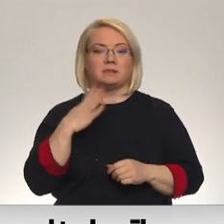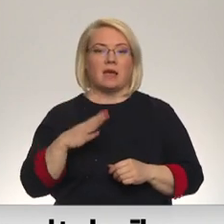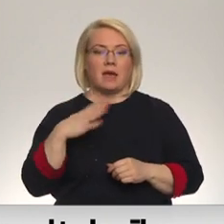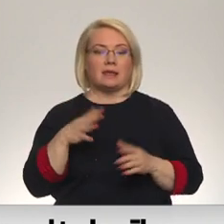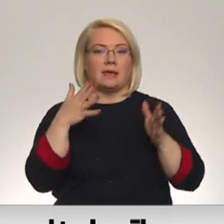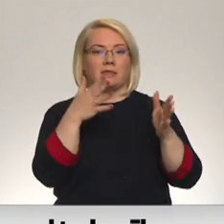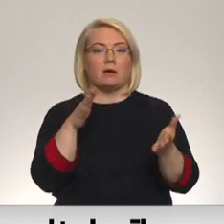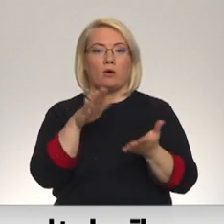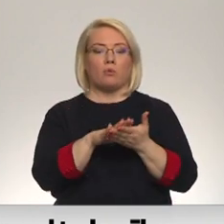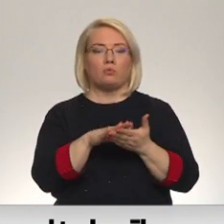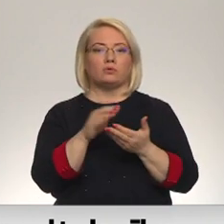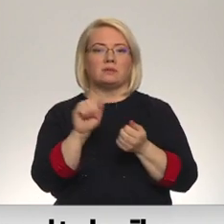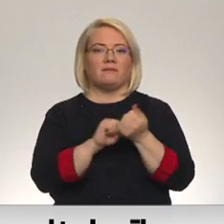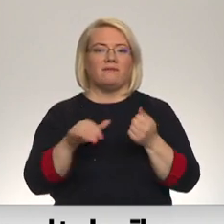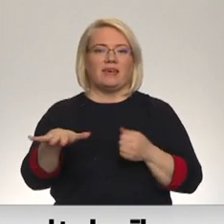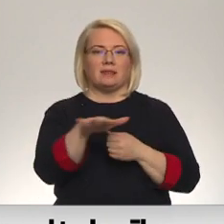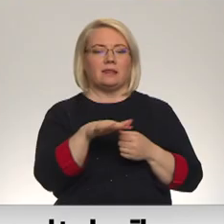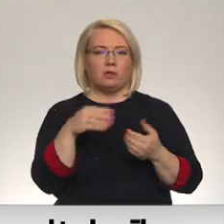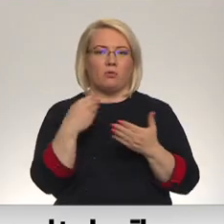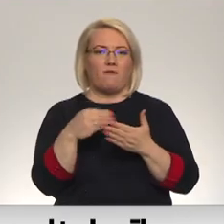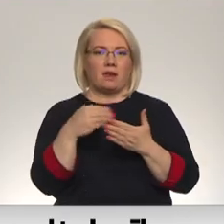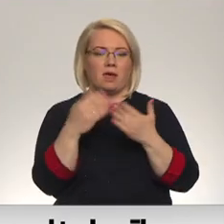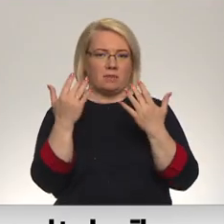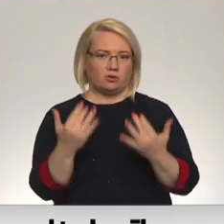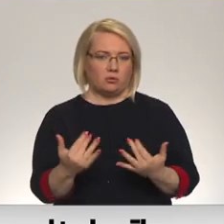ietekmes uz vīdi novērtējumu rezultātus.